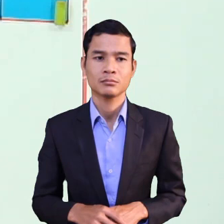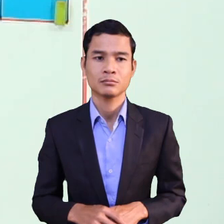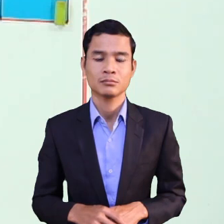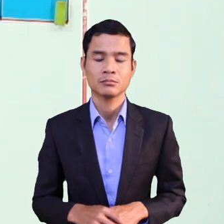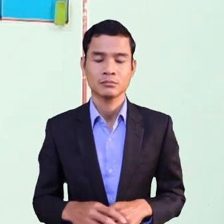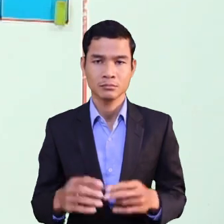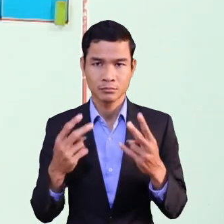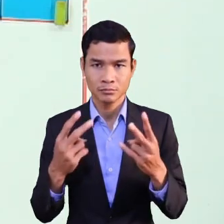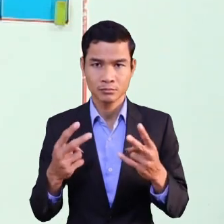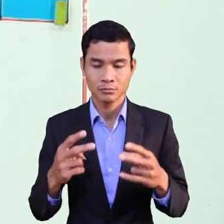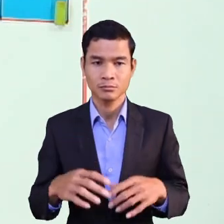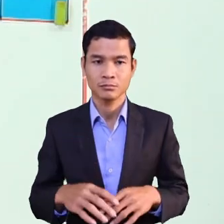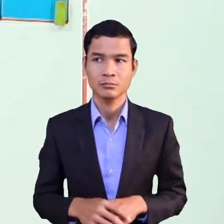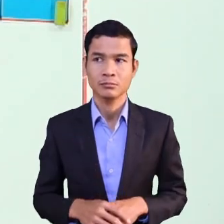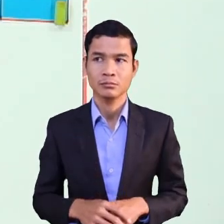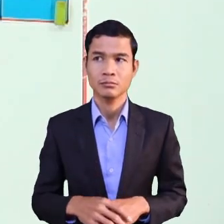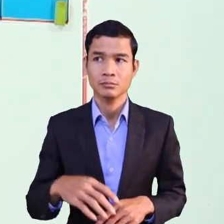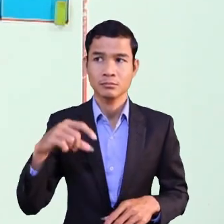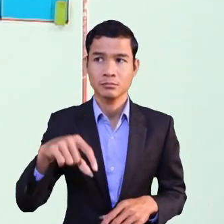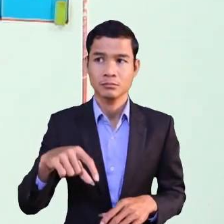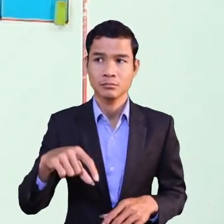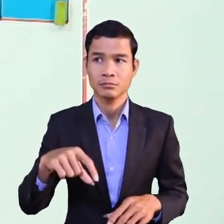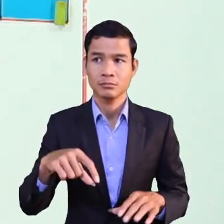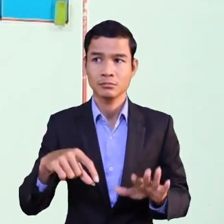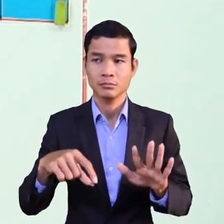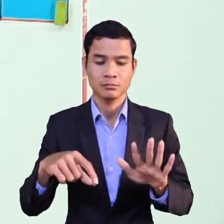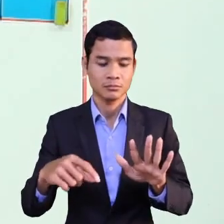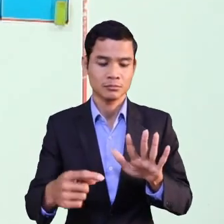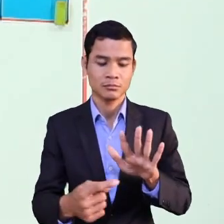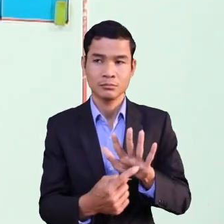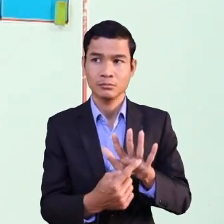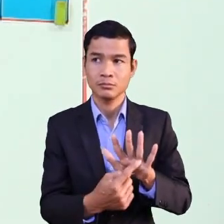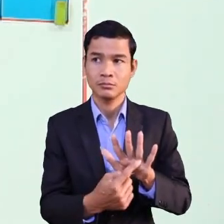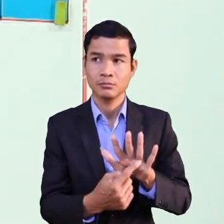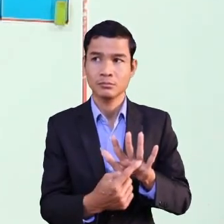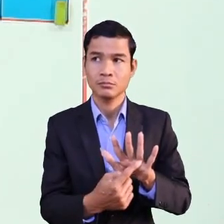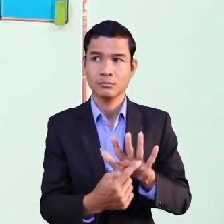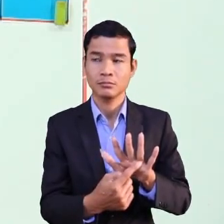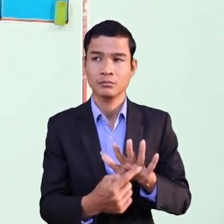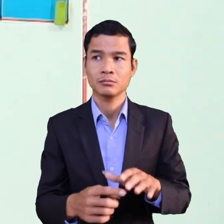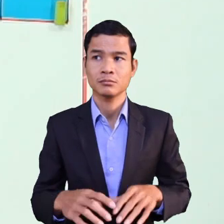ផ្ទៀងផ្ទាត់កអួកួ